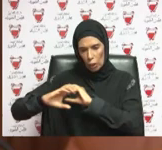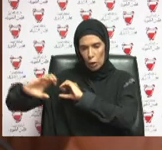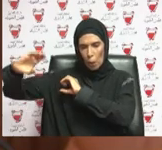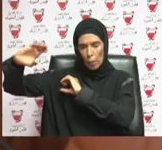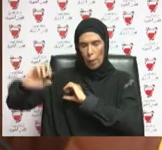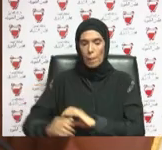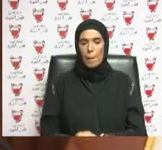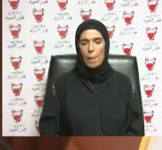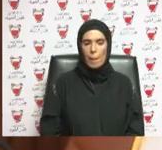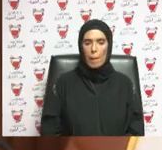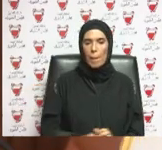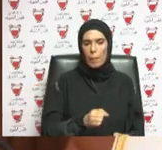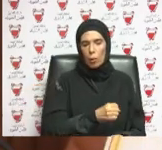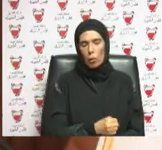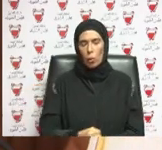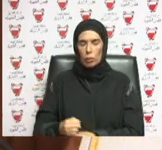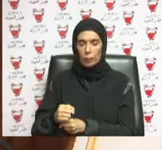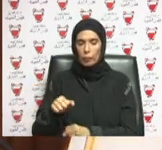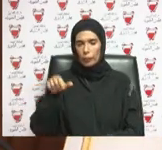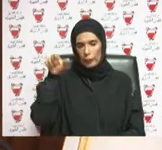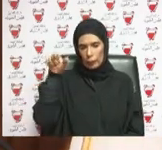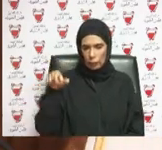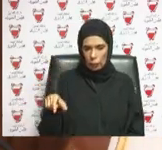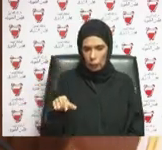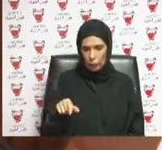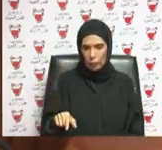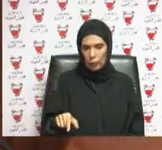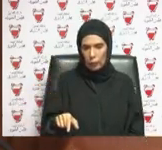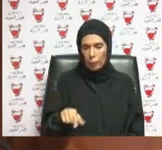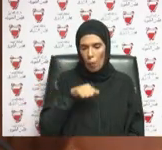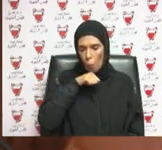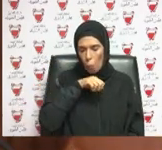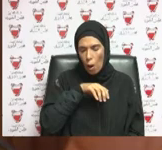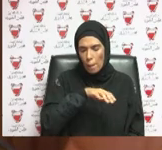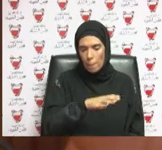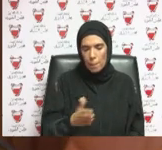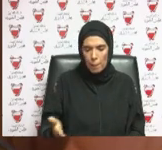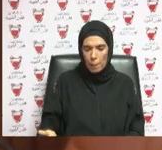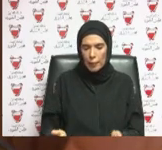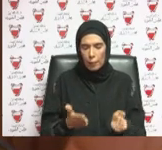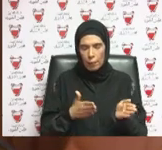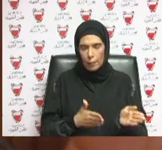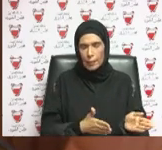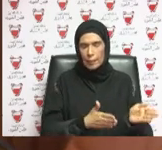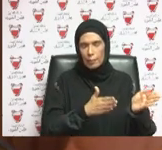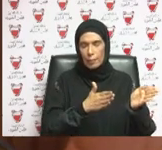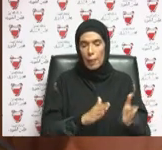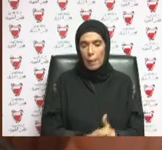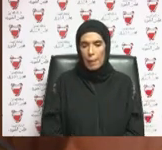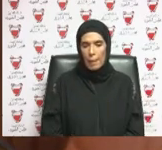ولو كان الخلد لأحد لكان لمحمد صلى الله عليه وعلى آله